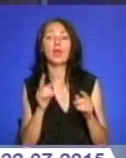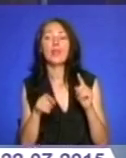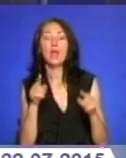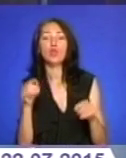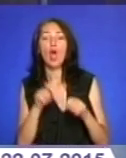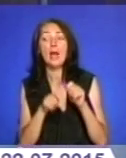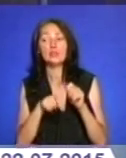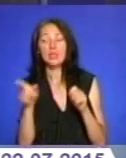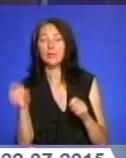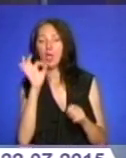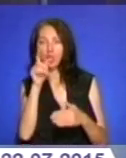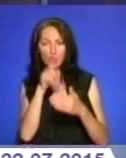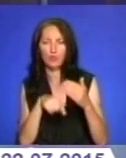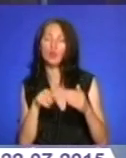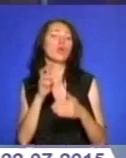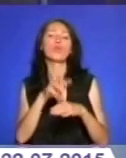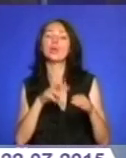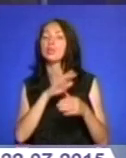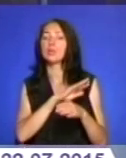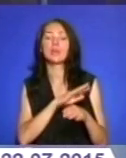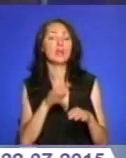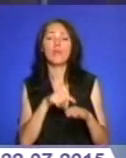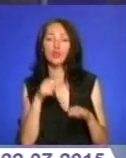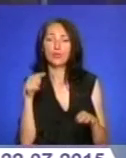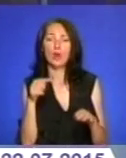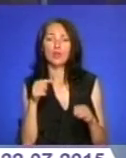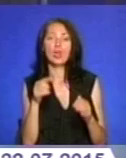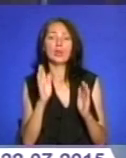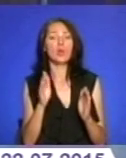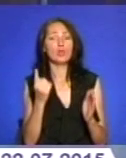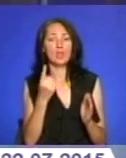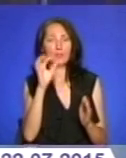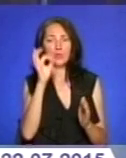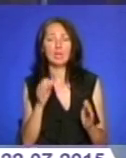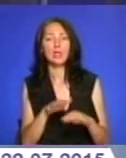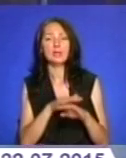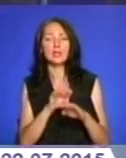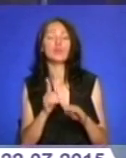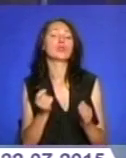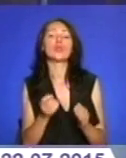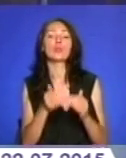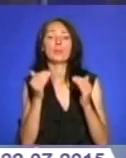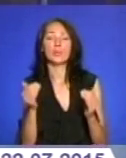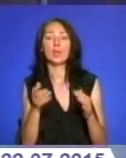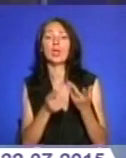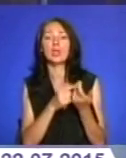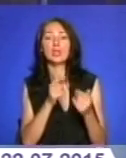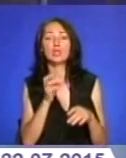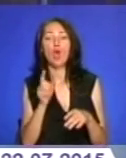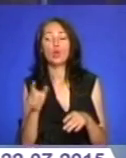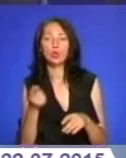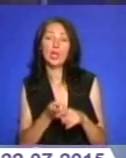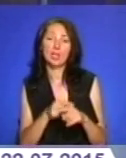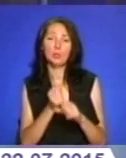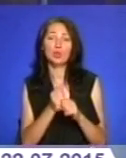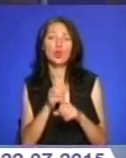довіру до міліції відчувають не набагато більше, ніж 1% населення, що лише трохи переважає кількість людей, які в міліції